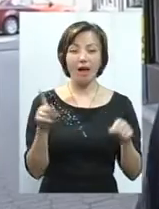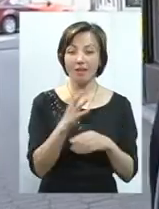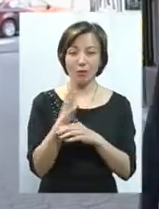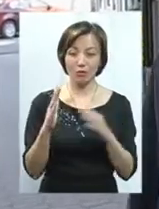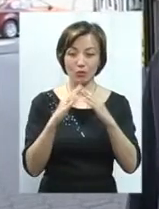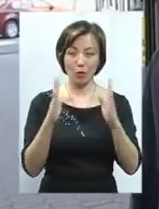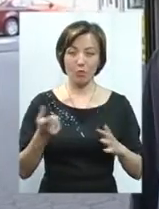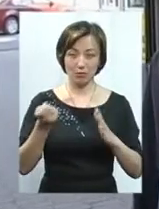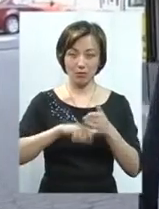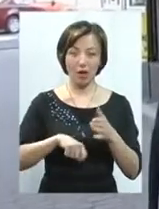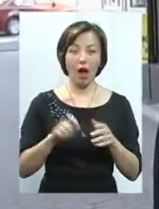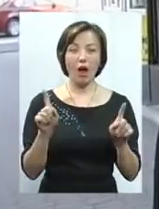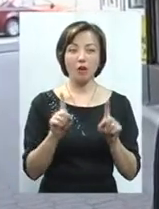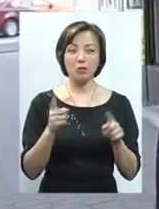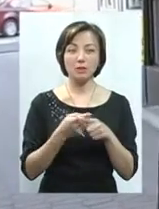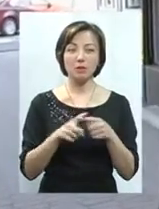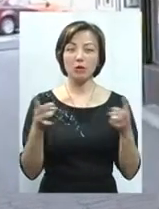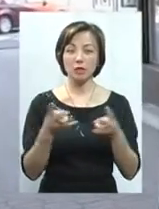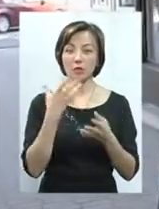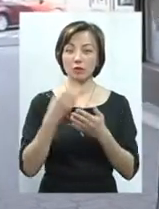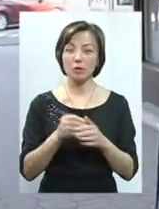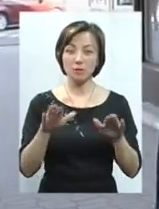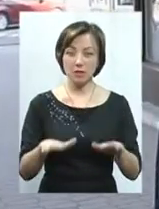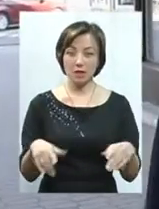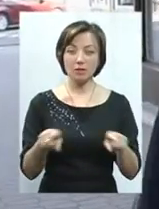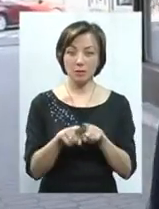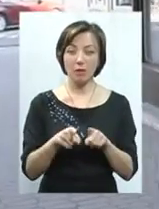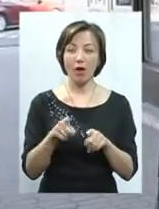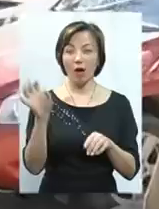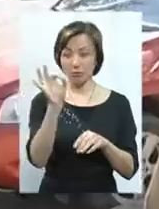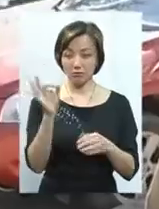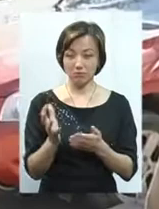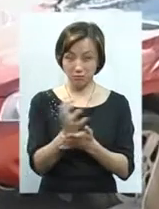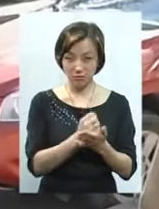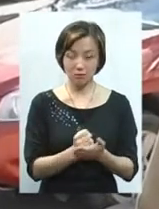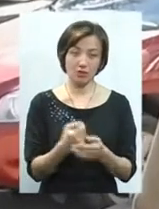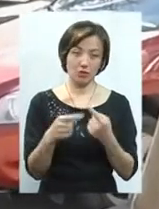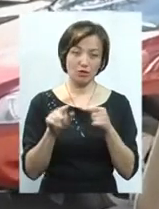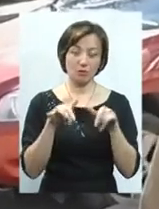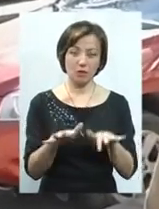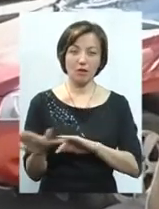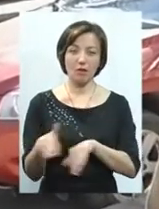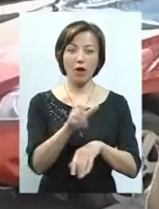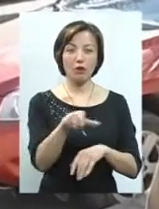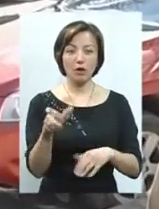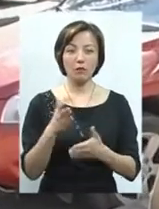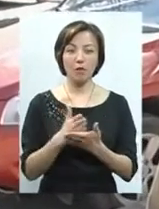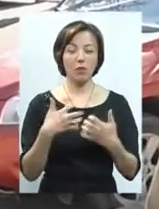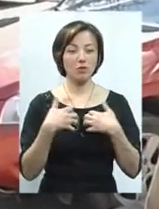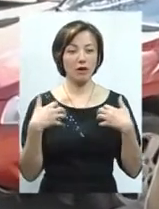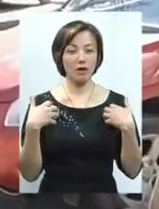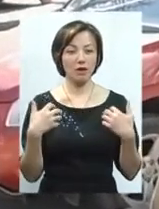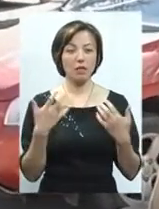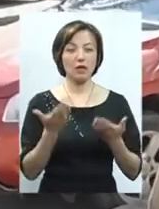квартирі. А то, що для цього потрібні свої місця і потрібно какашки збирати, це інша справа. Для тих людей, які мають тварин,